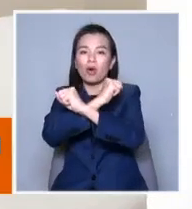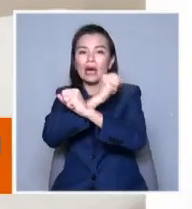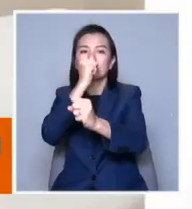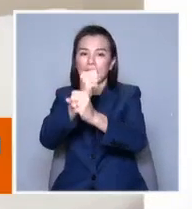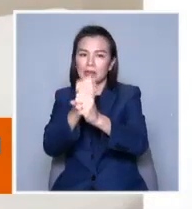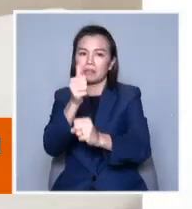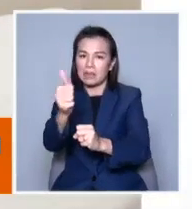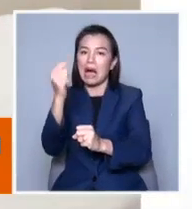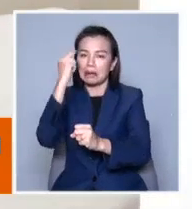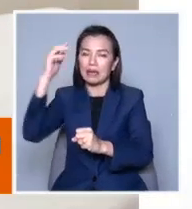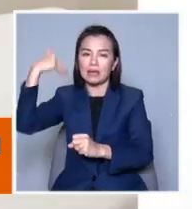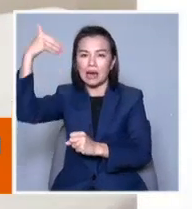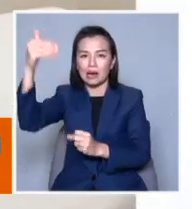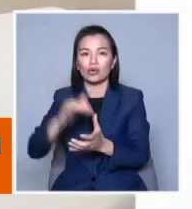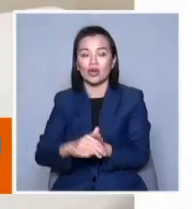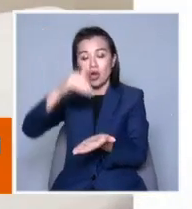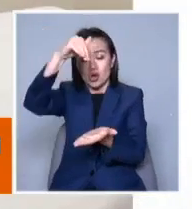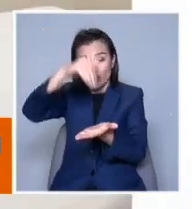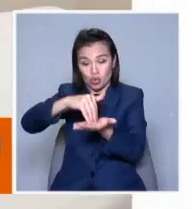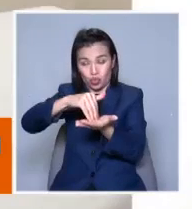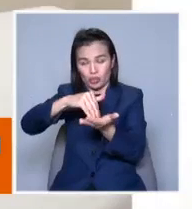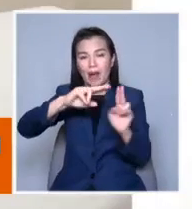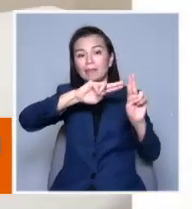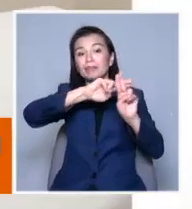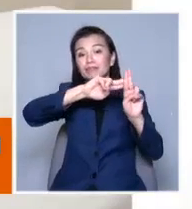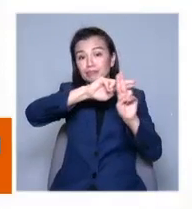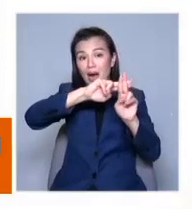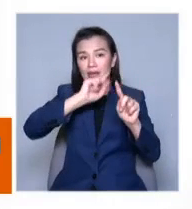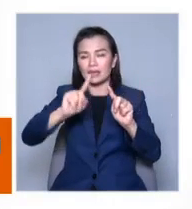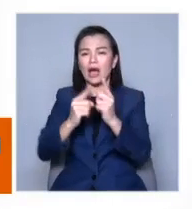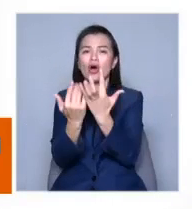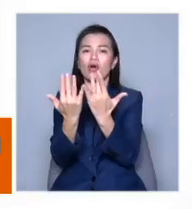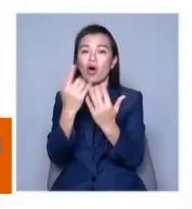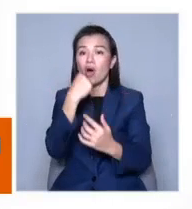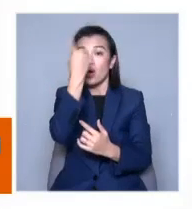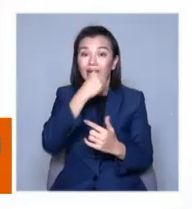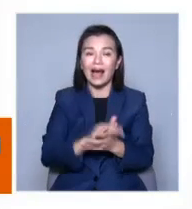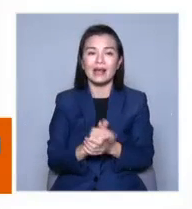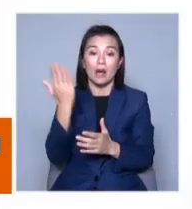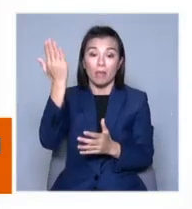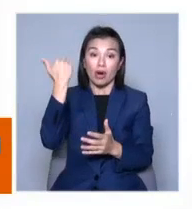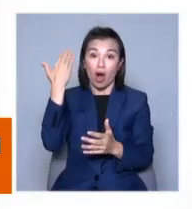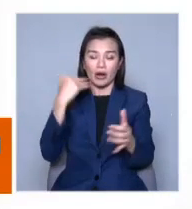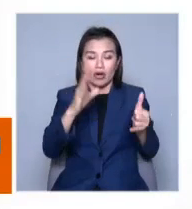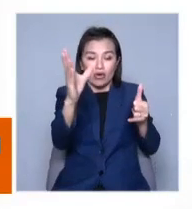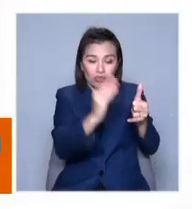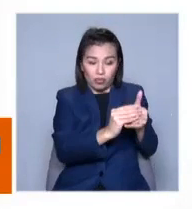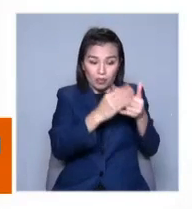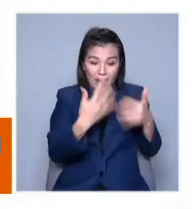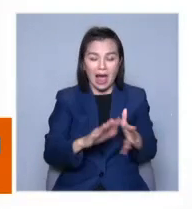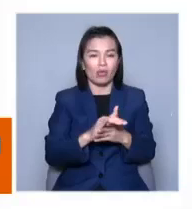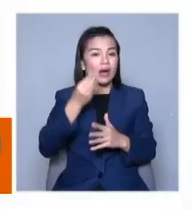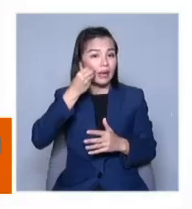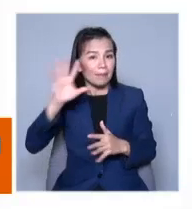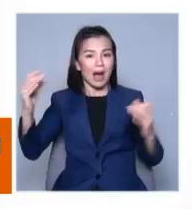บริจาคพลาสม่าด้วยนะคะทางศูนย์บริการโลหิตว่ายังรออยู่ค่ะคุณผู้ชมที่เป็นผู้ป่วยคูณ 19และรักษาหายแล้ว